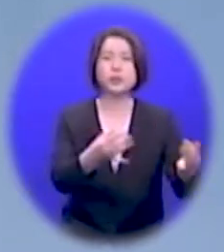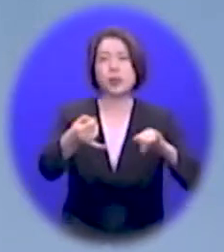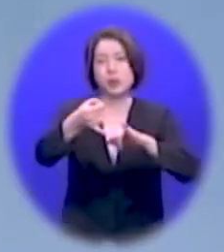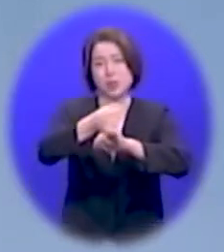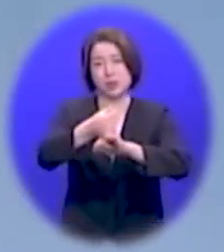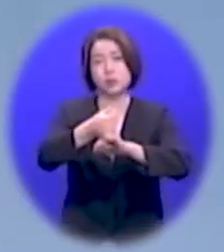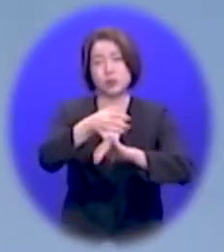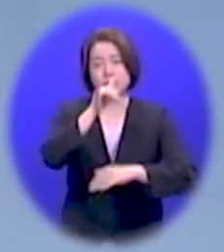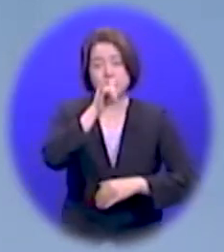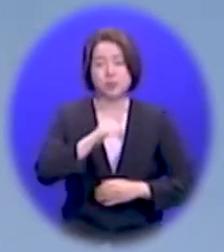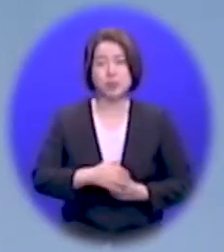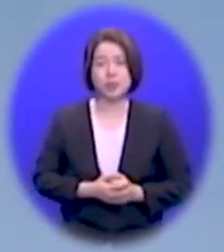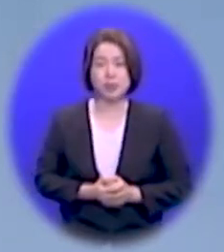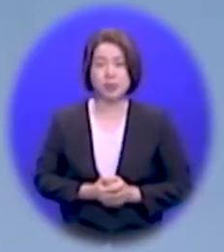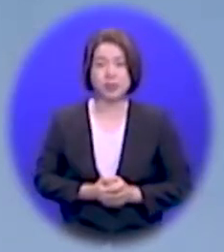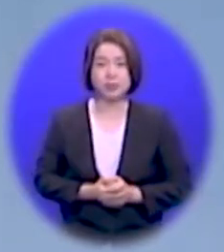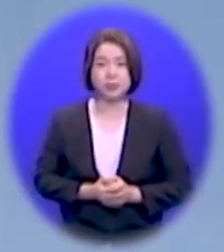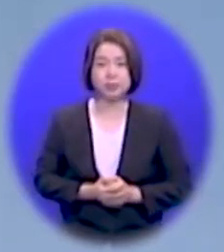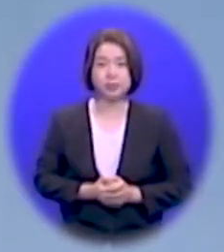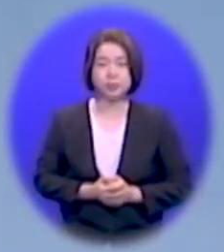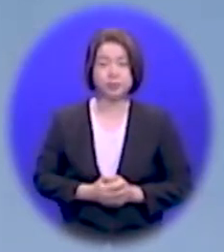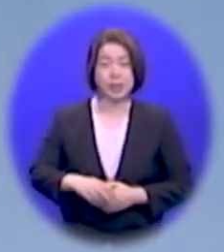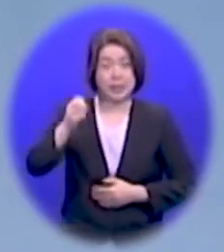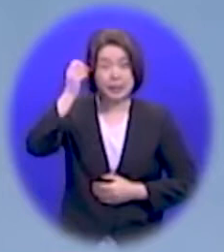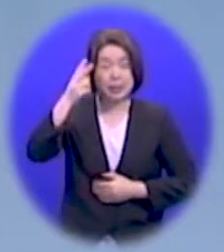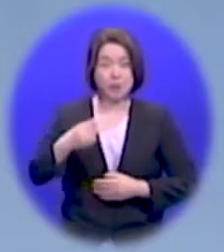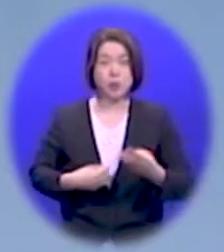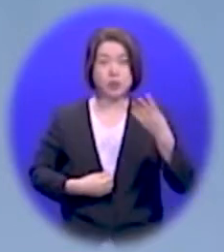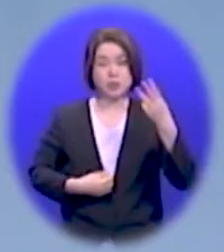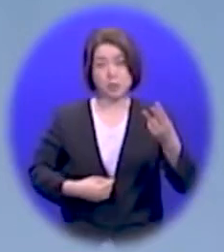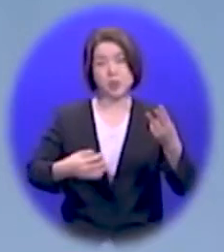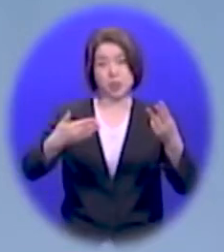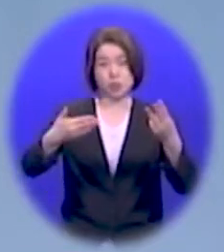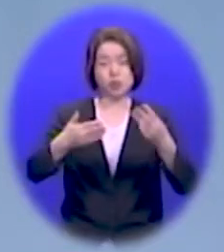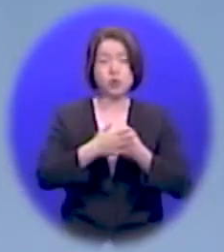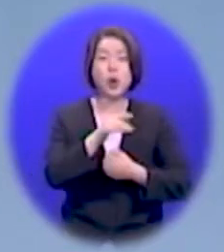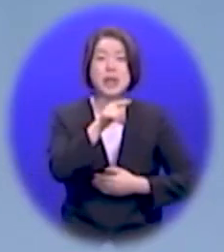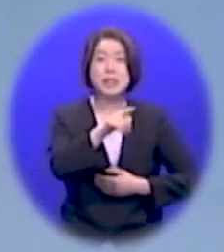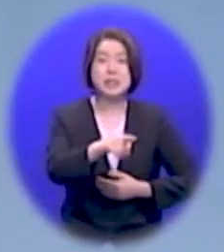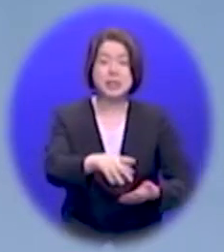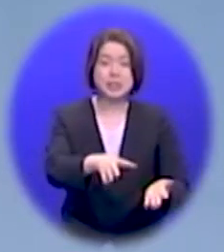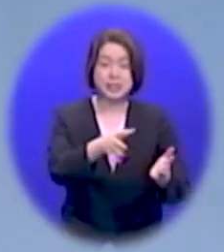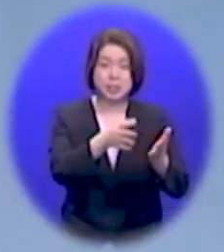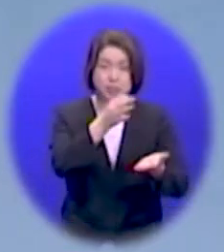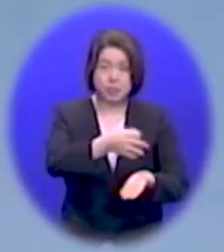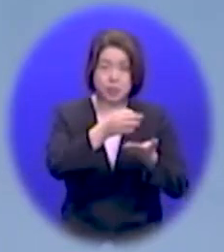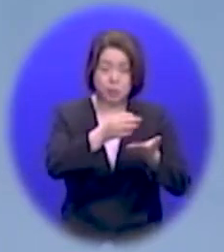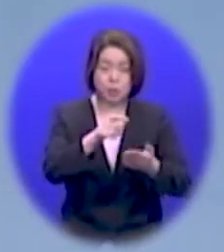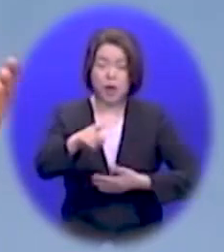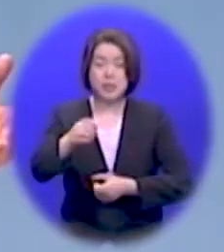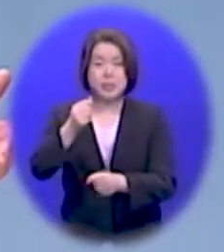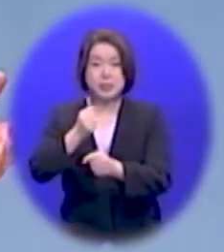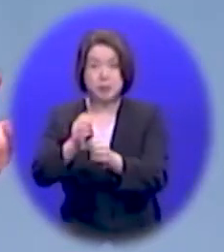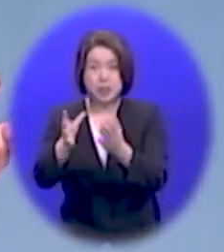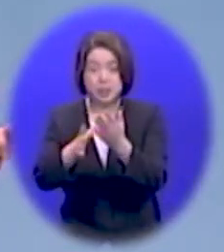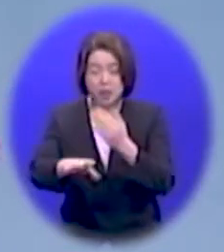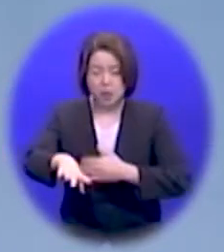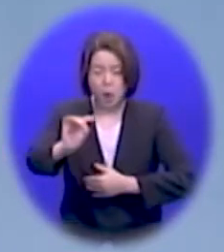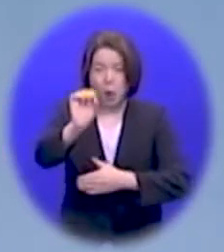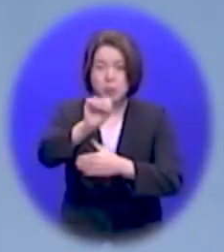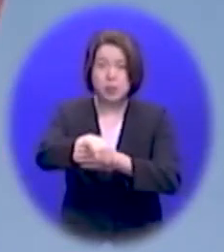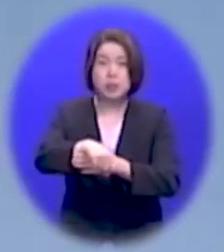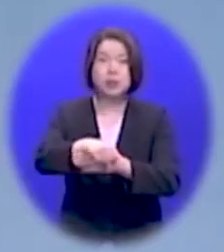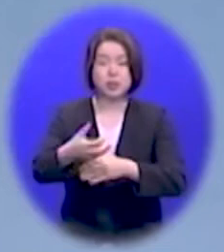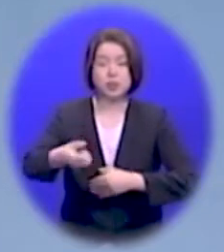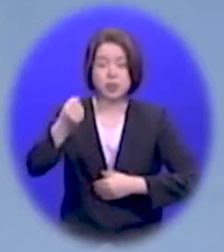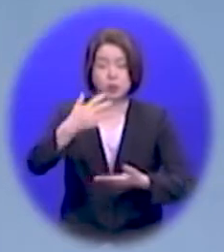하셨어요 잠언 3장 9절에 내 재물과 내소사 물에 처음 익은 열매로 여호와를